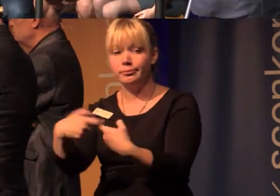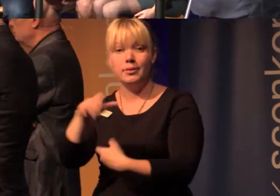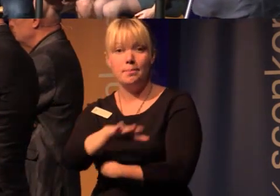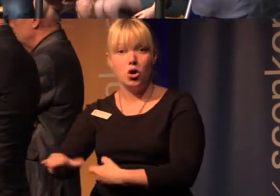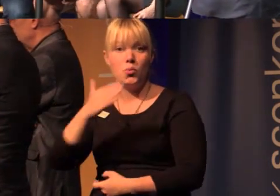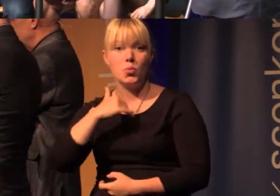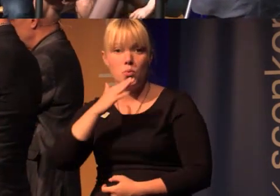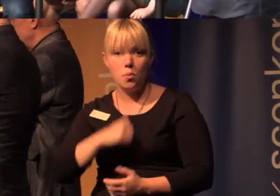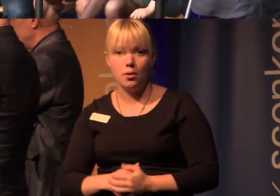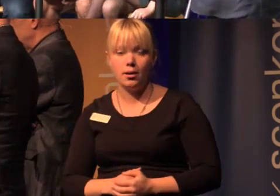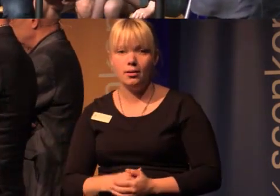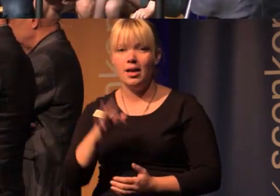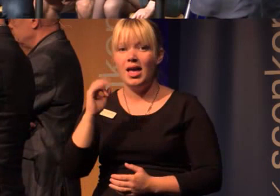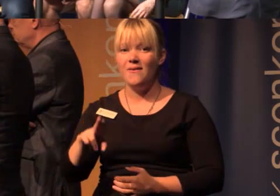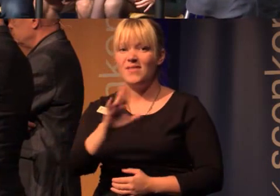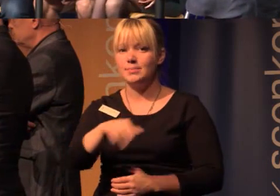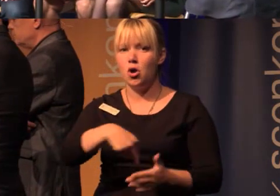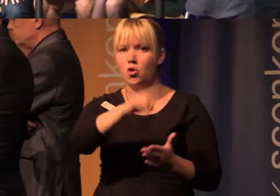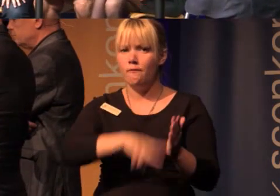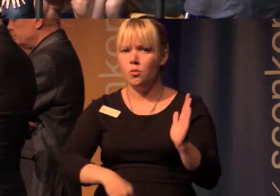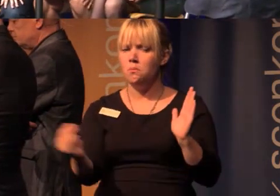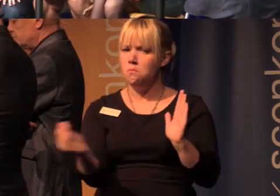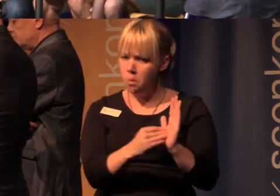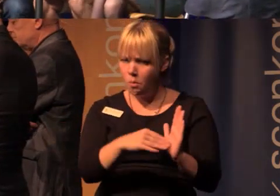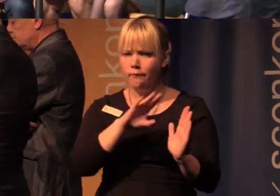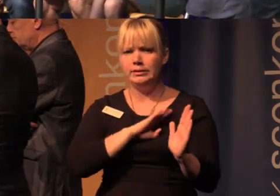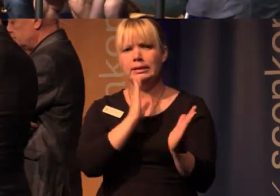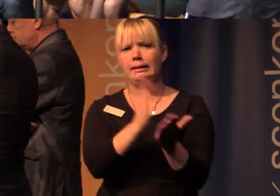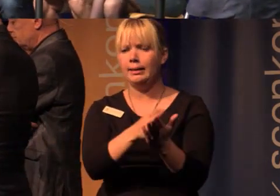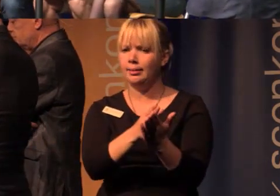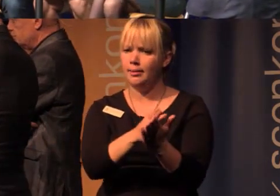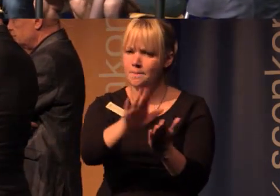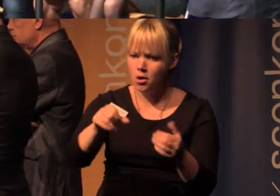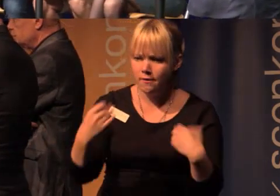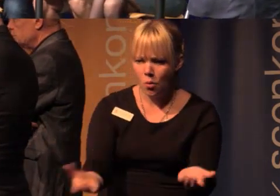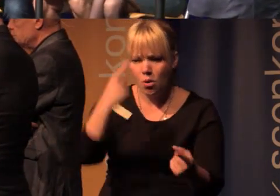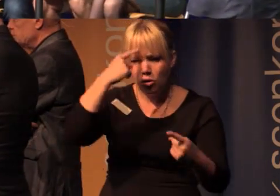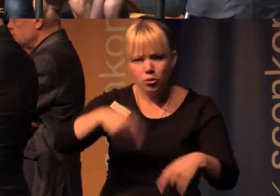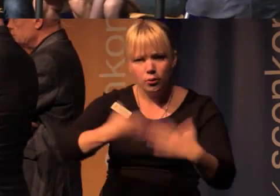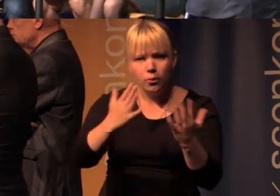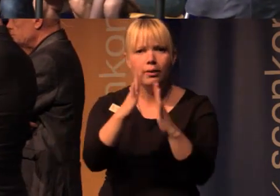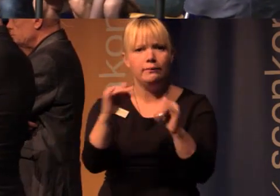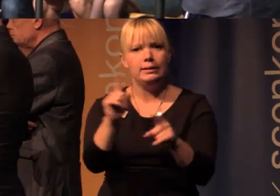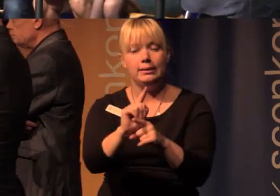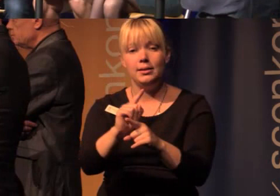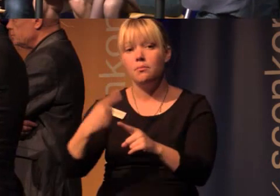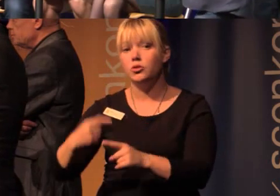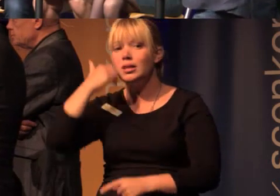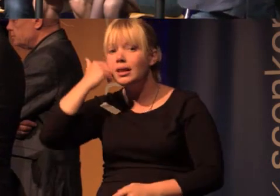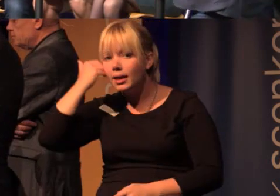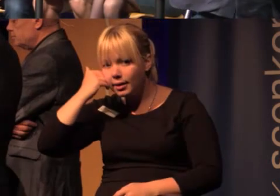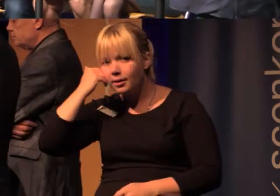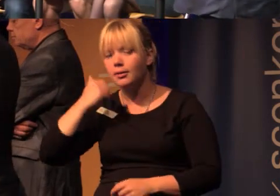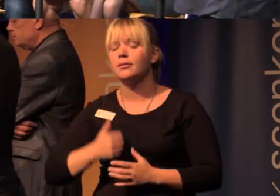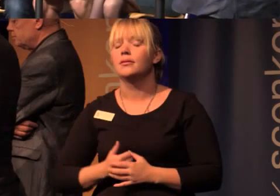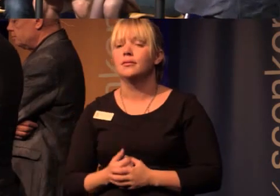att säga, definierat i FNs barnkonvention att barn har rätt till kultur och fritid och lek. Och därför så tycker jag att det är viktigt att vi i